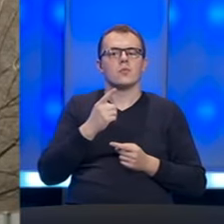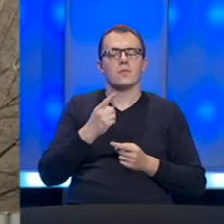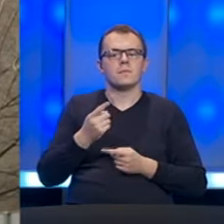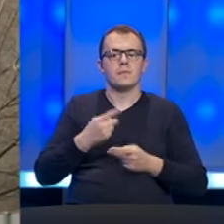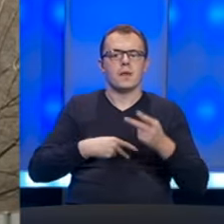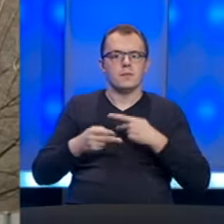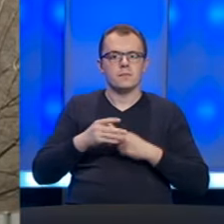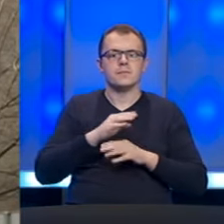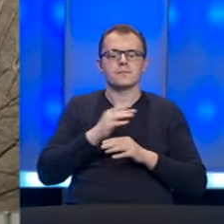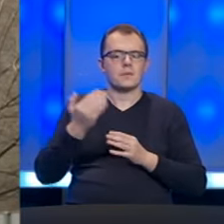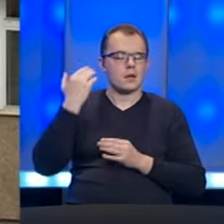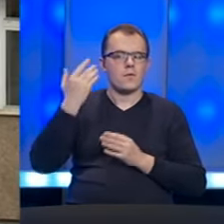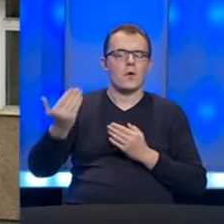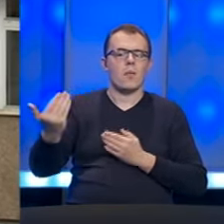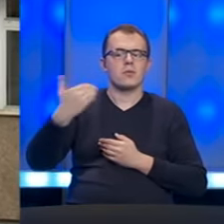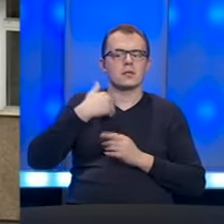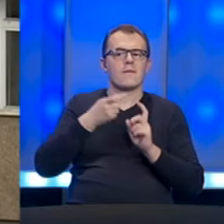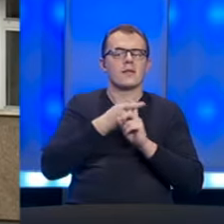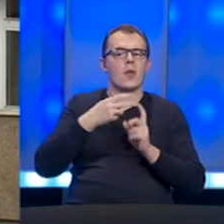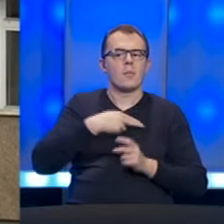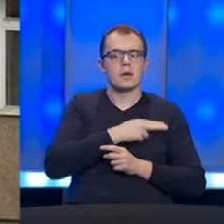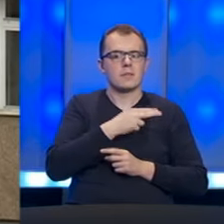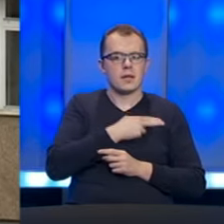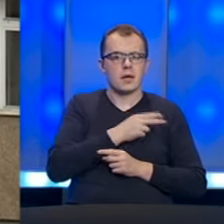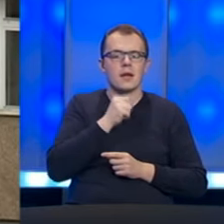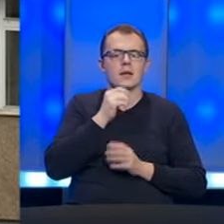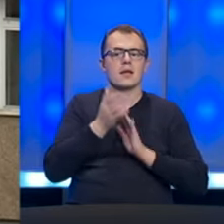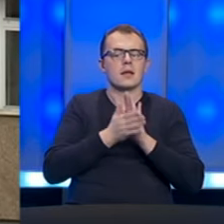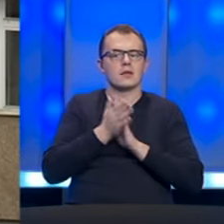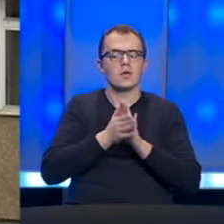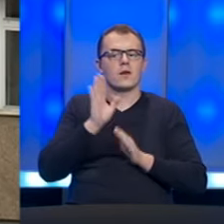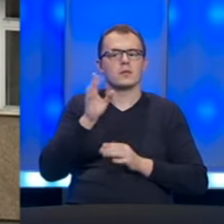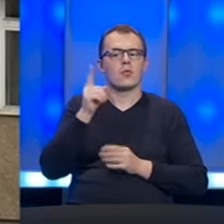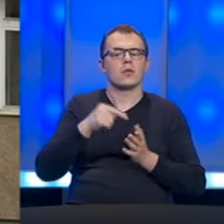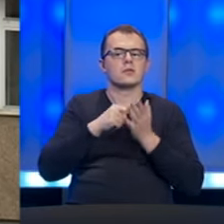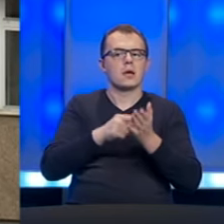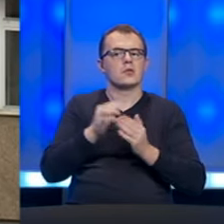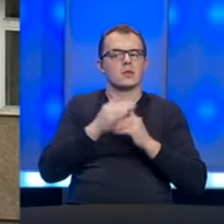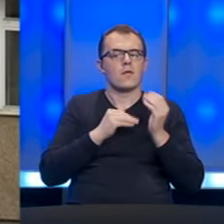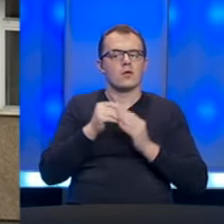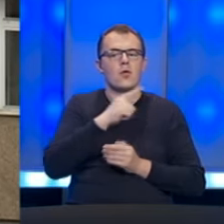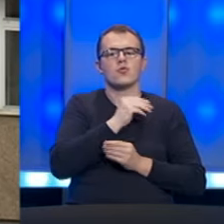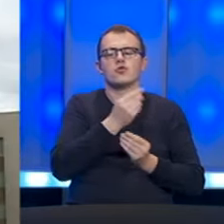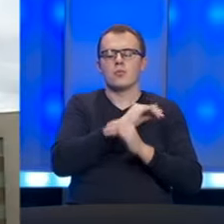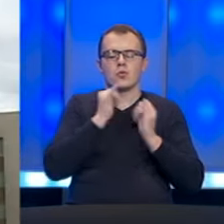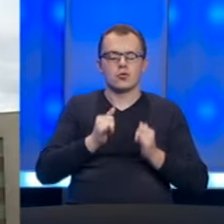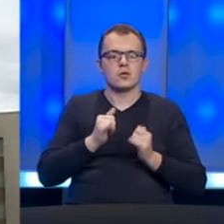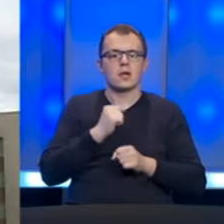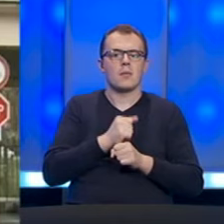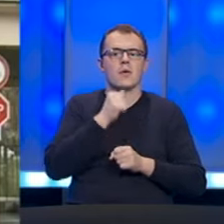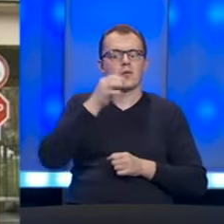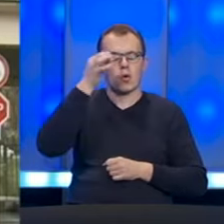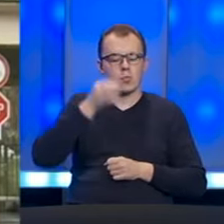raspolaganju, a i tokom nedavne posjete federalnog premijera i razgovora s njim, on je iskazao zadovoljstvo onim što smo do sad napravili i obećao nam je da